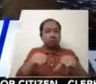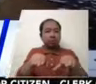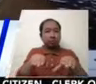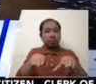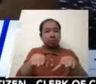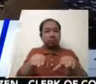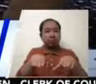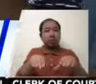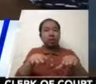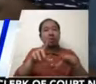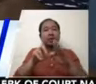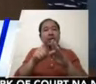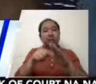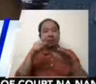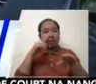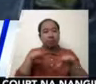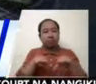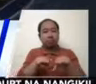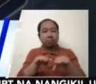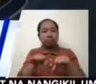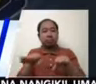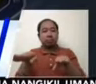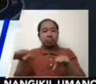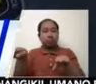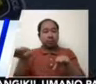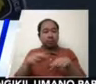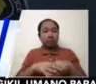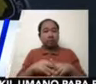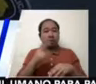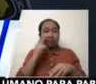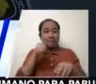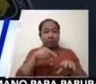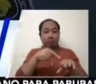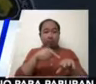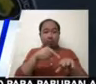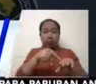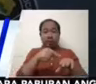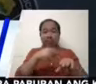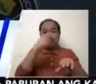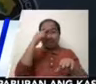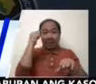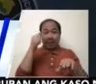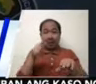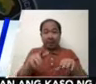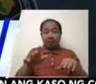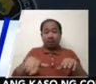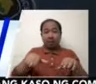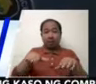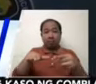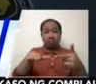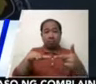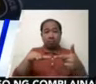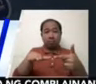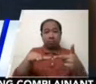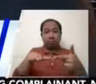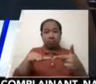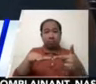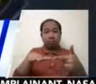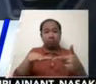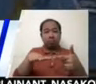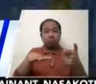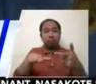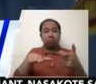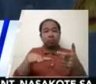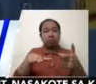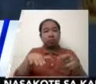parang naghiwalay sila. So yung sa pagbaril po nito, dito po pumasok sa back ng right. Tapos